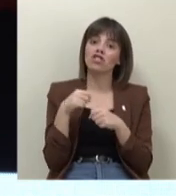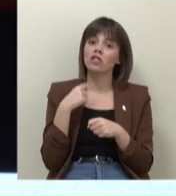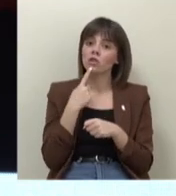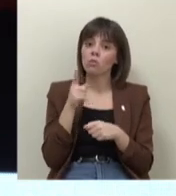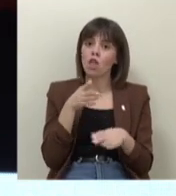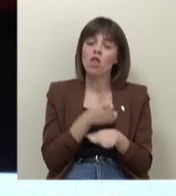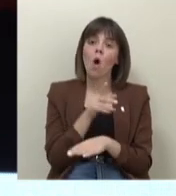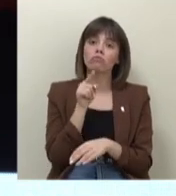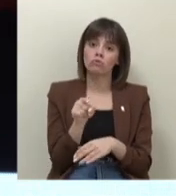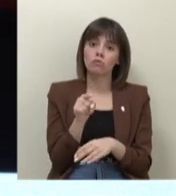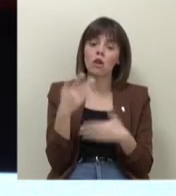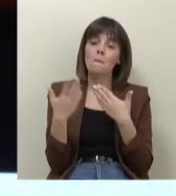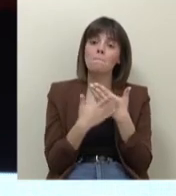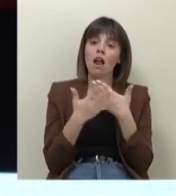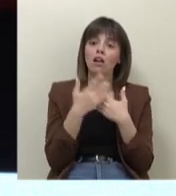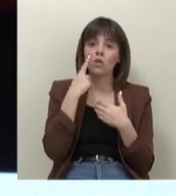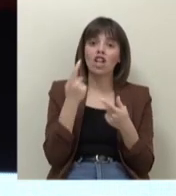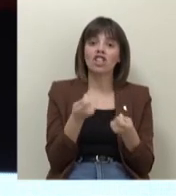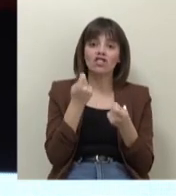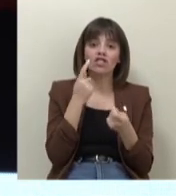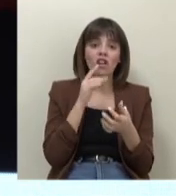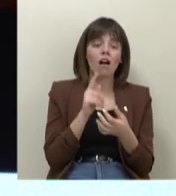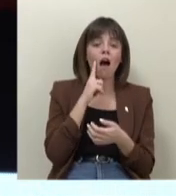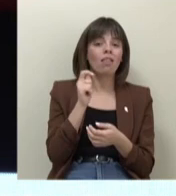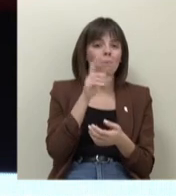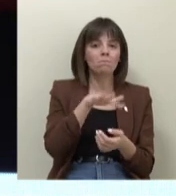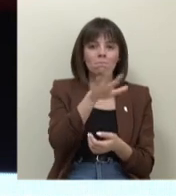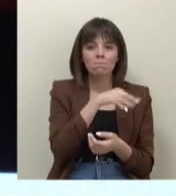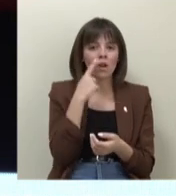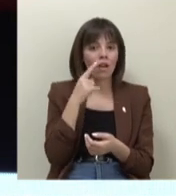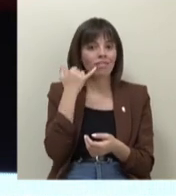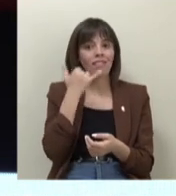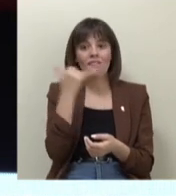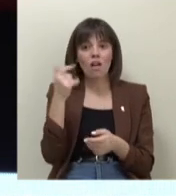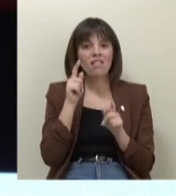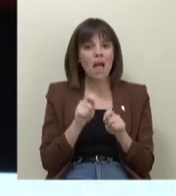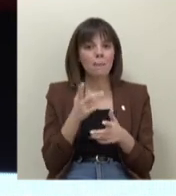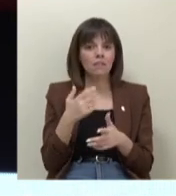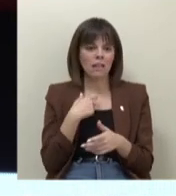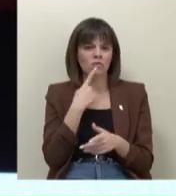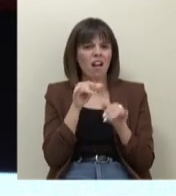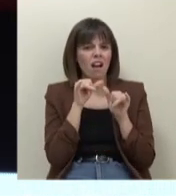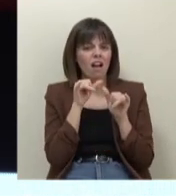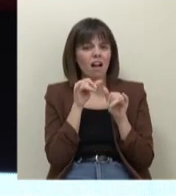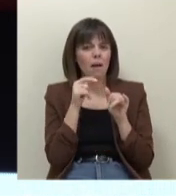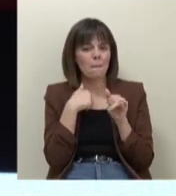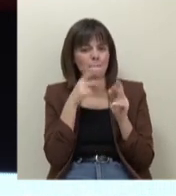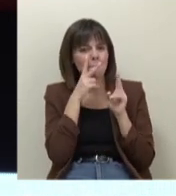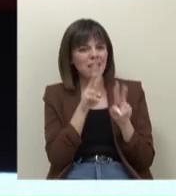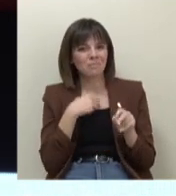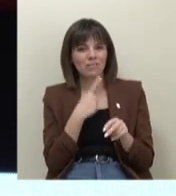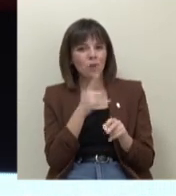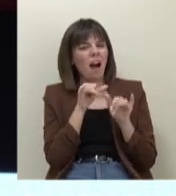bu da doğrudur. Maraş'taki iş adamlarınıza telefon ederseniz size söylerler. Benim söylediğimin çok benzer